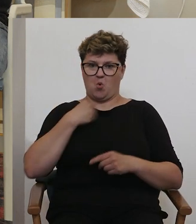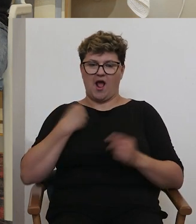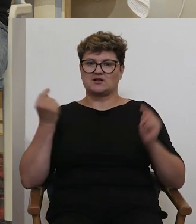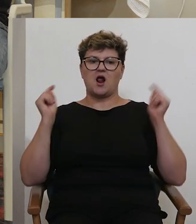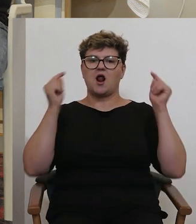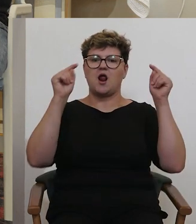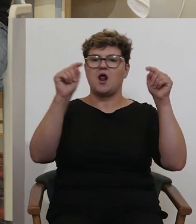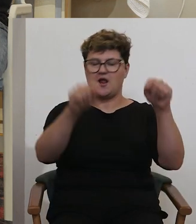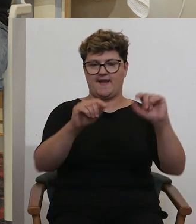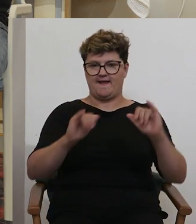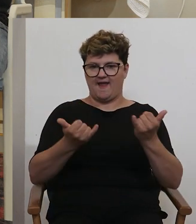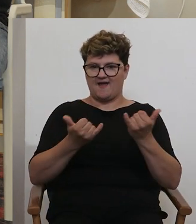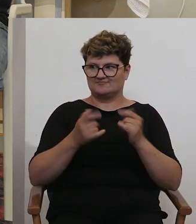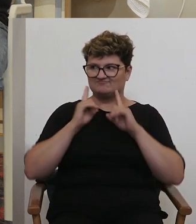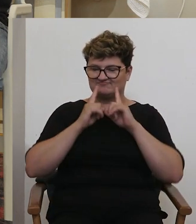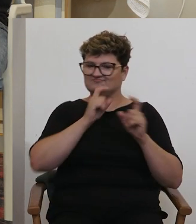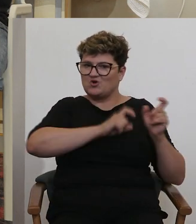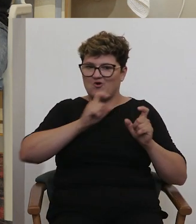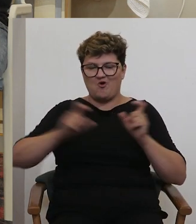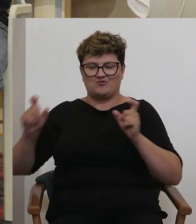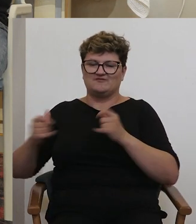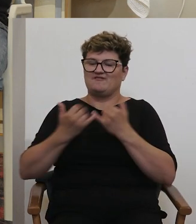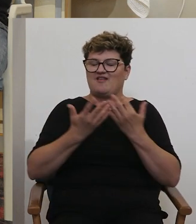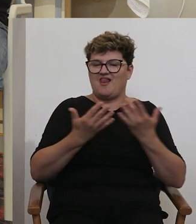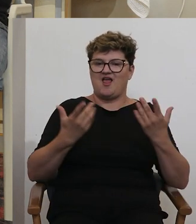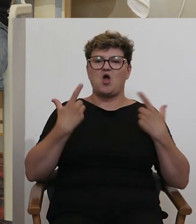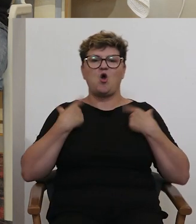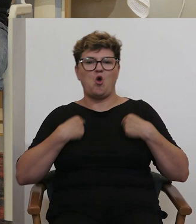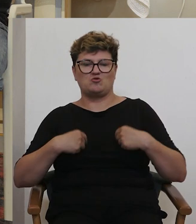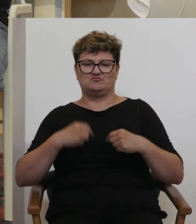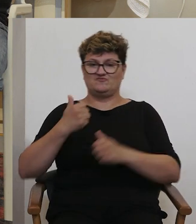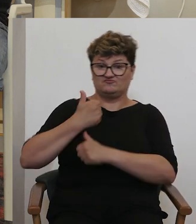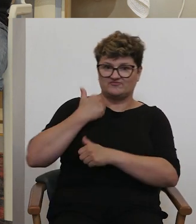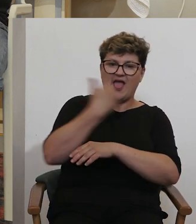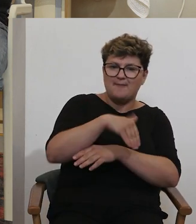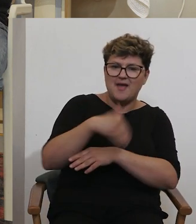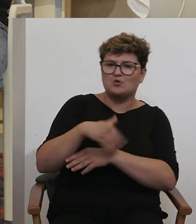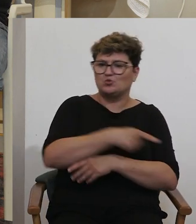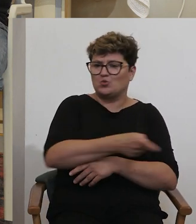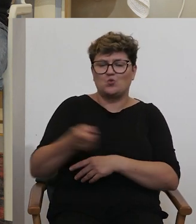historii jest tyle, ilu bohaterów pana książki, ilu weteranów, bo każdy z nich ma swoją własną historię, która